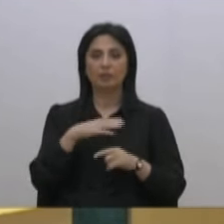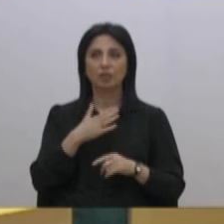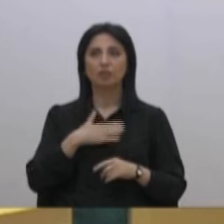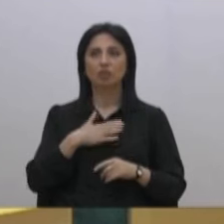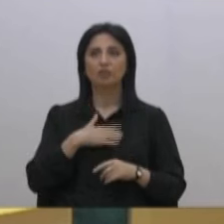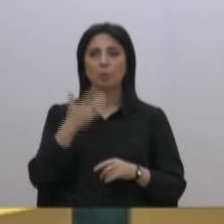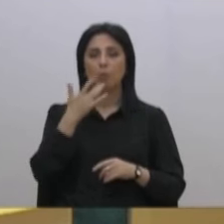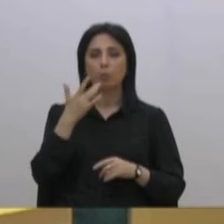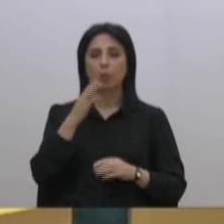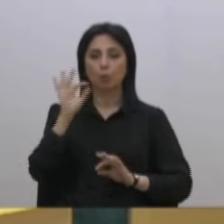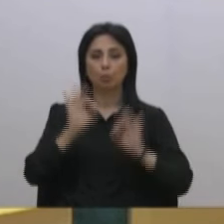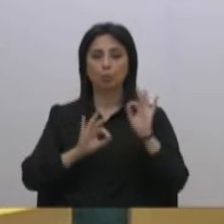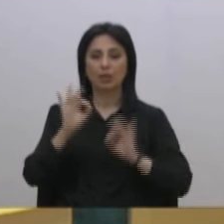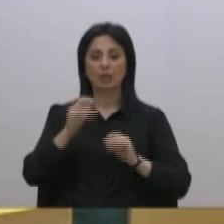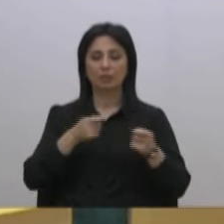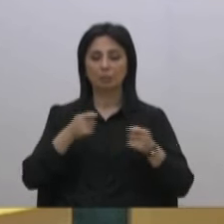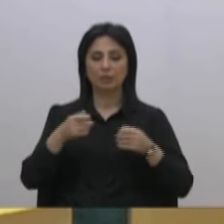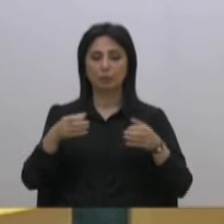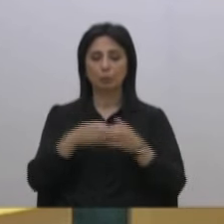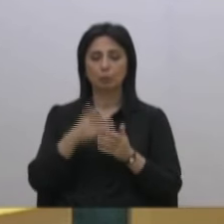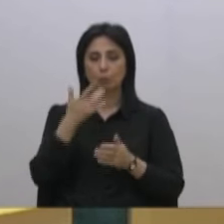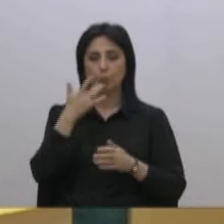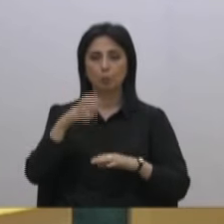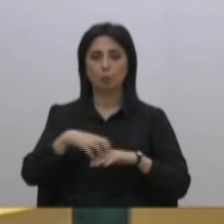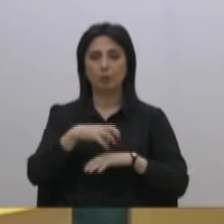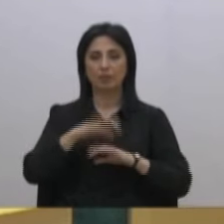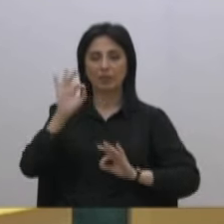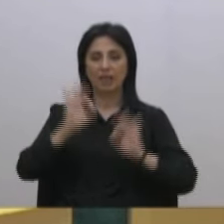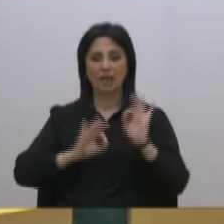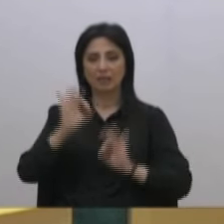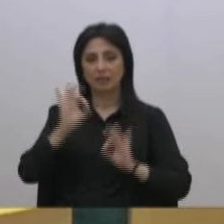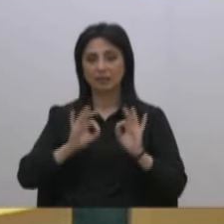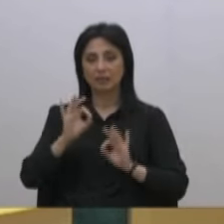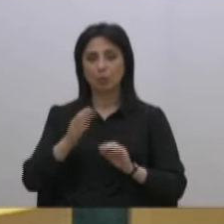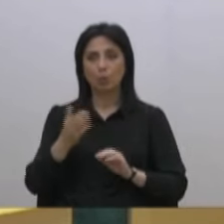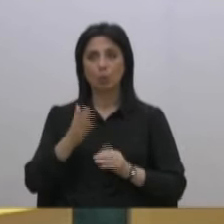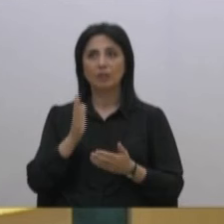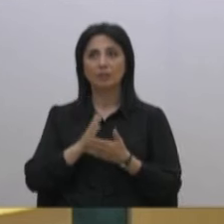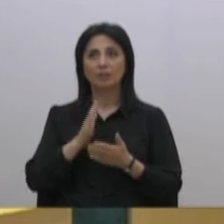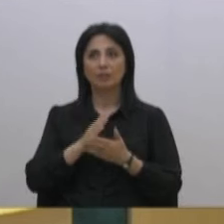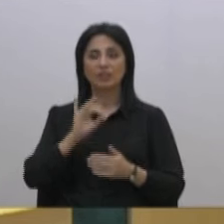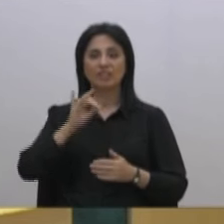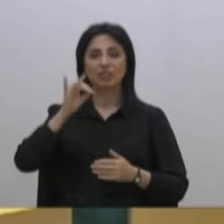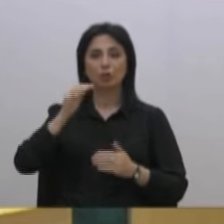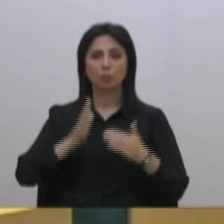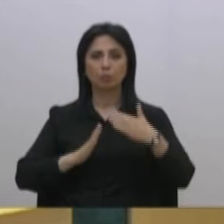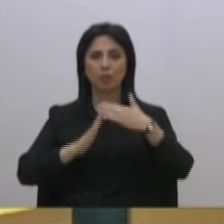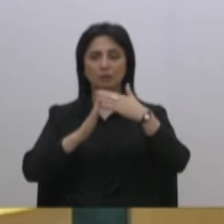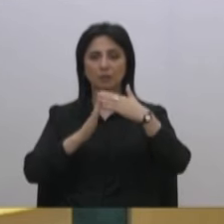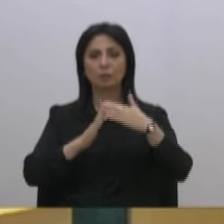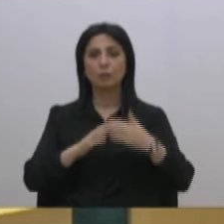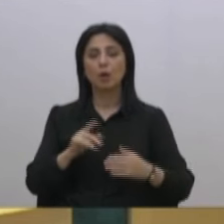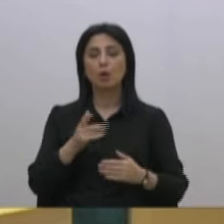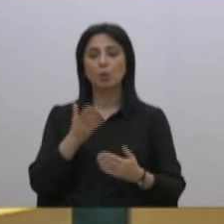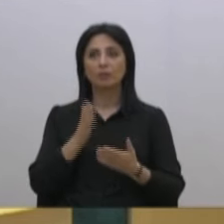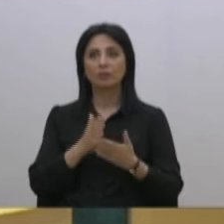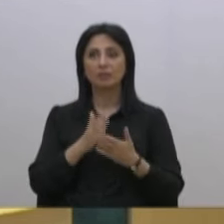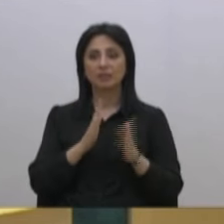ჩვენს პოლიტიკურ რეიტინგებზე, მართული გუნდის პოლიტიკურ პარტიულ რეიტინგზე, რომელიც არის ისტორიულ მაქსიმუმზე და